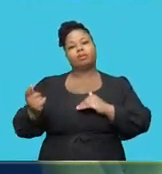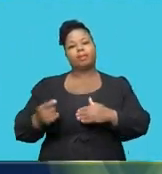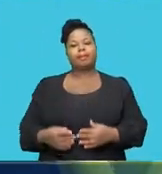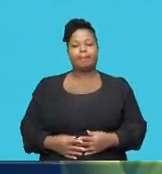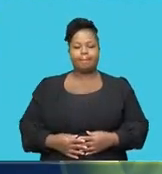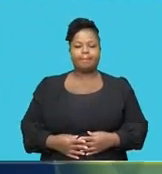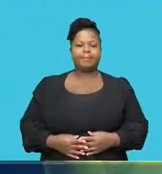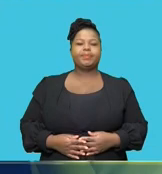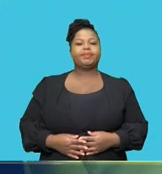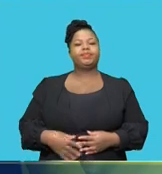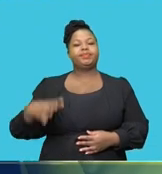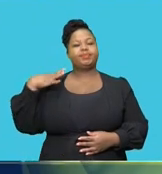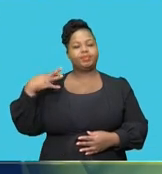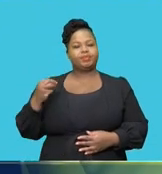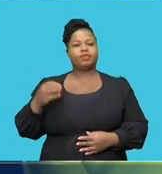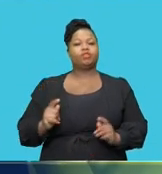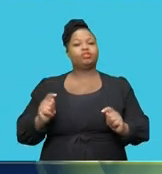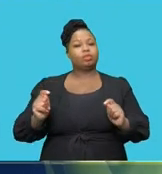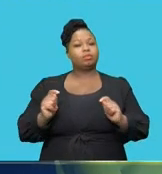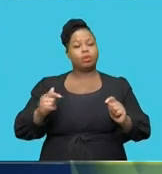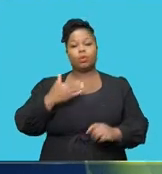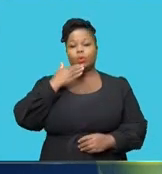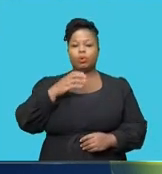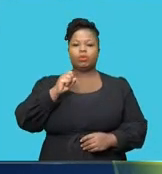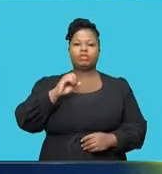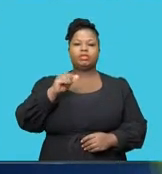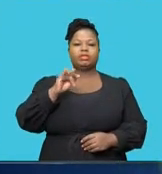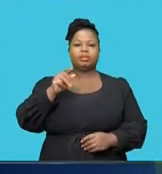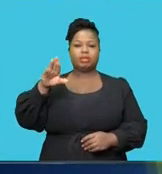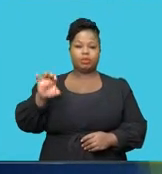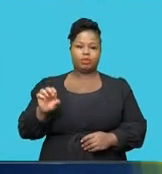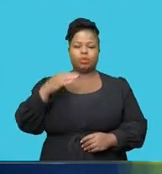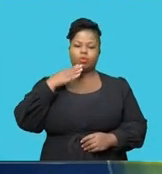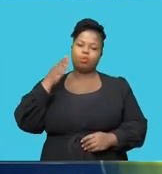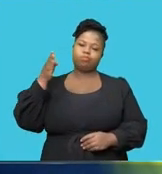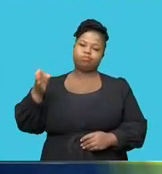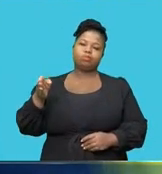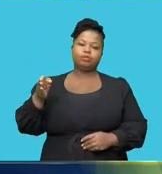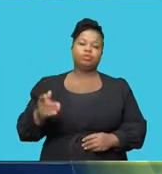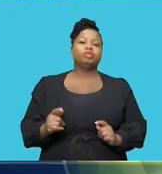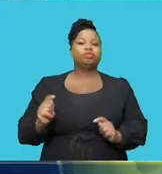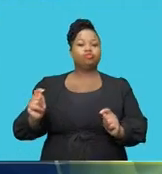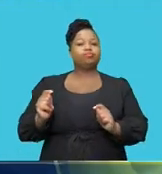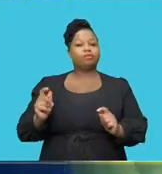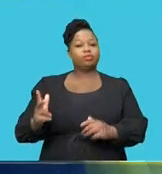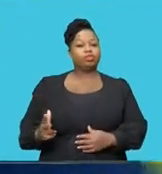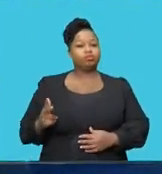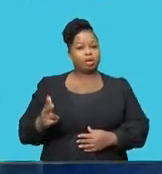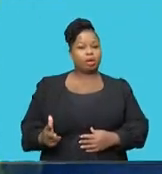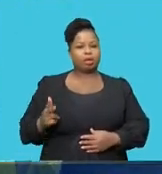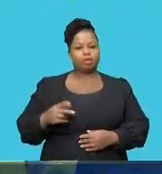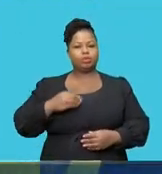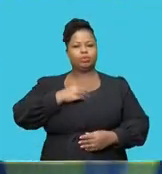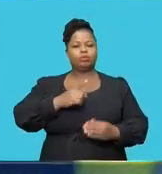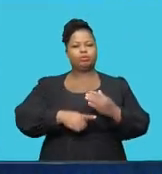izintambo. Ungqongqoshe womnyango wezokuthutha uSindisiwe Chikunga nawe bephakathi kulesi sitimela esilibangise eGermiston